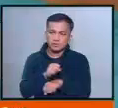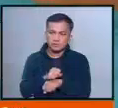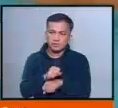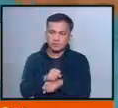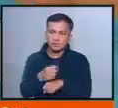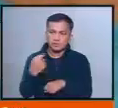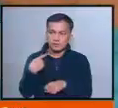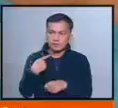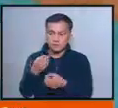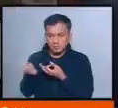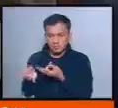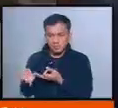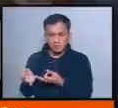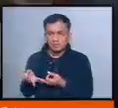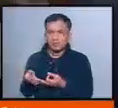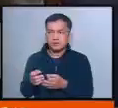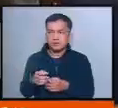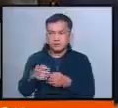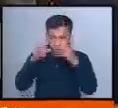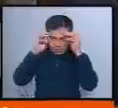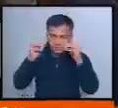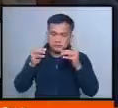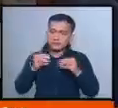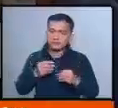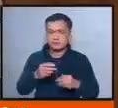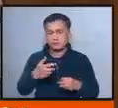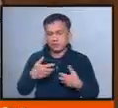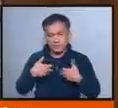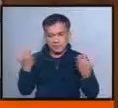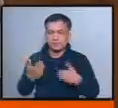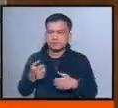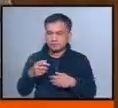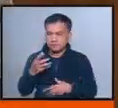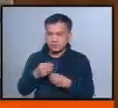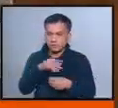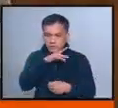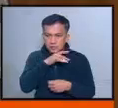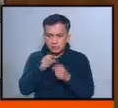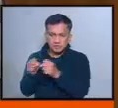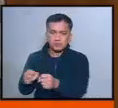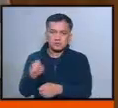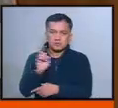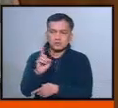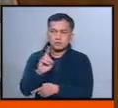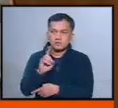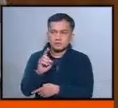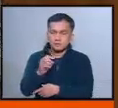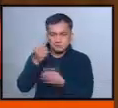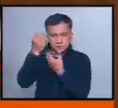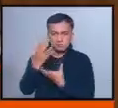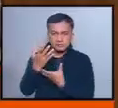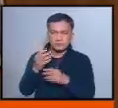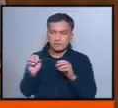may pinaparal pa po ako. Pero si Yorme, bad trip talaga. Bukod kasi sa dugyot na kalsada sa Divisoria, nakarating din sa